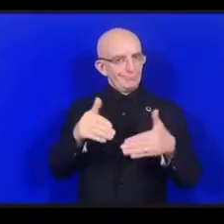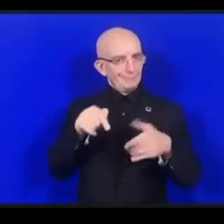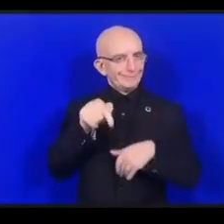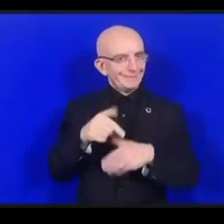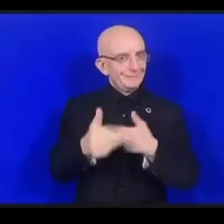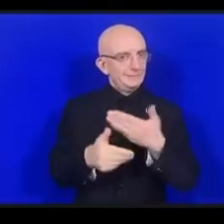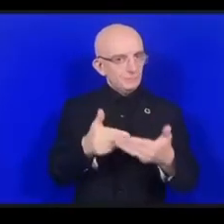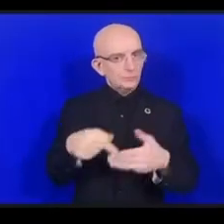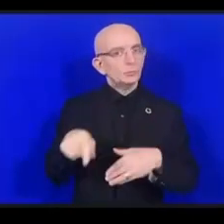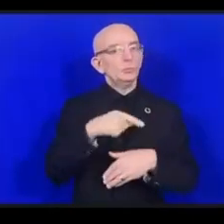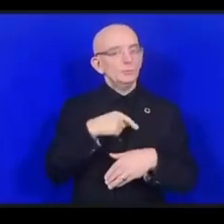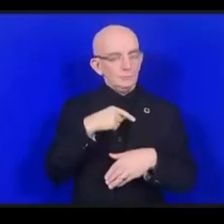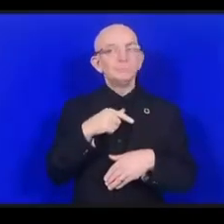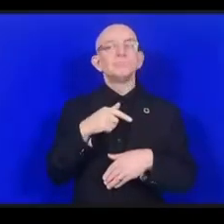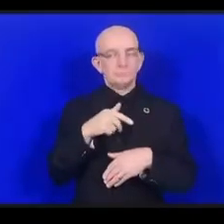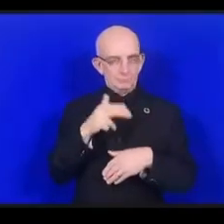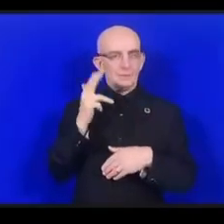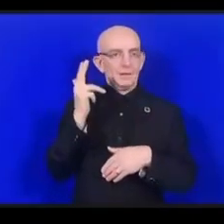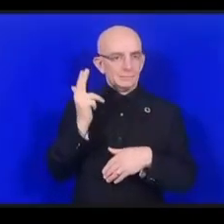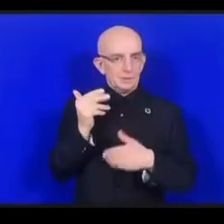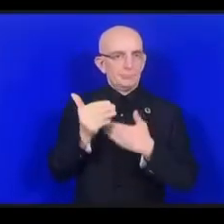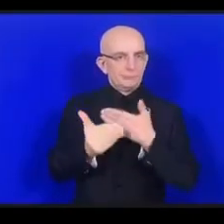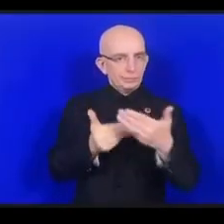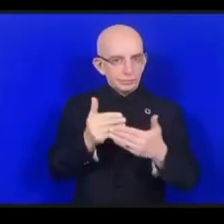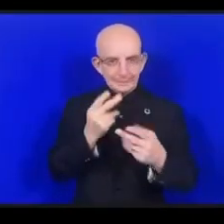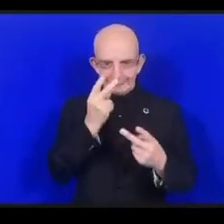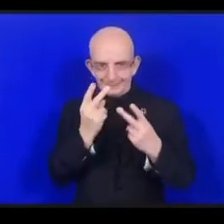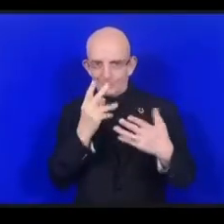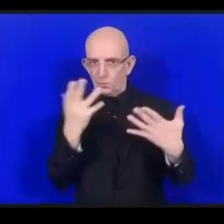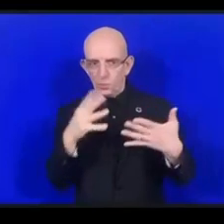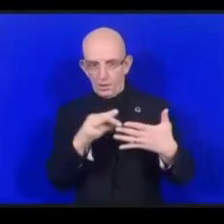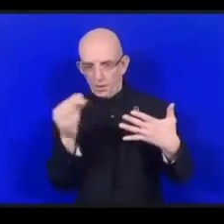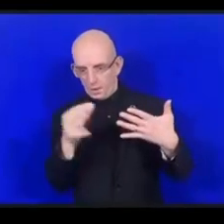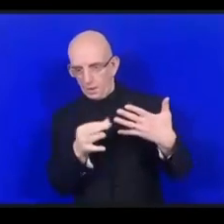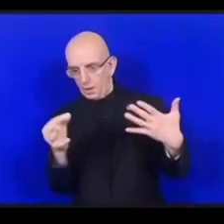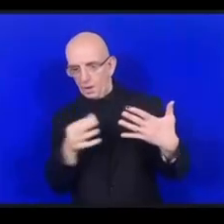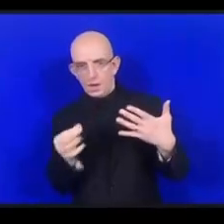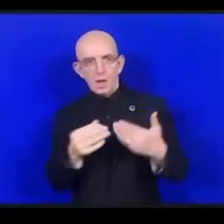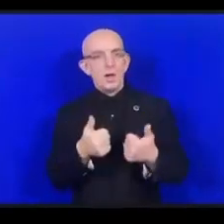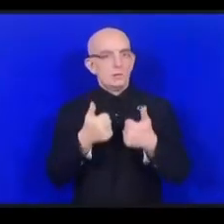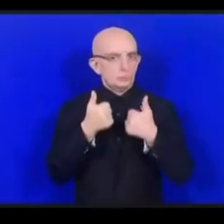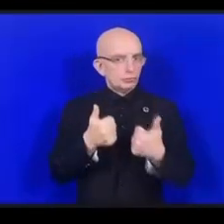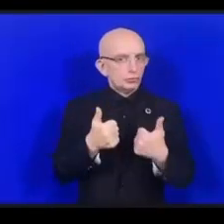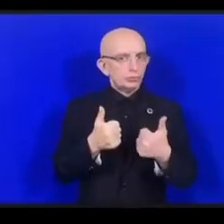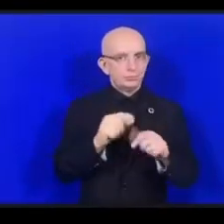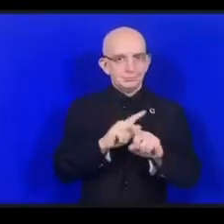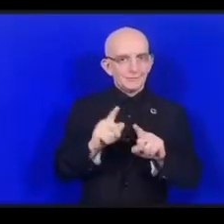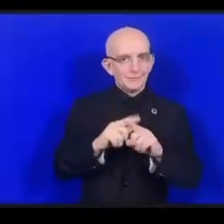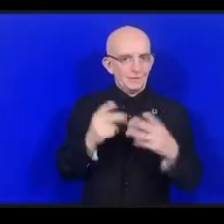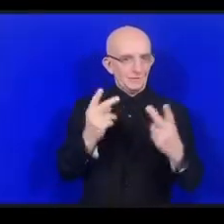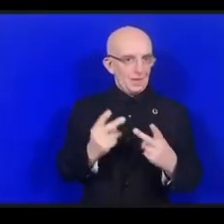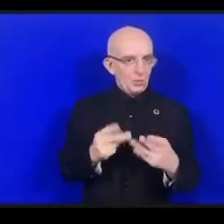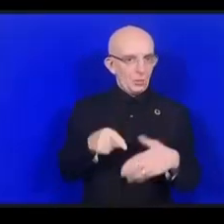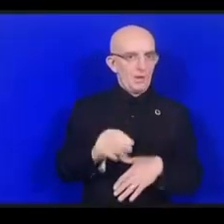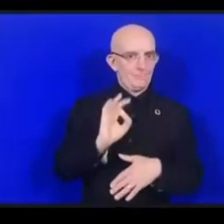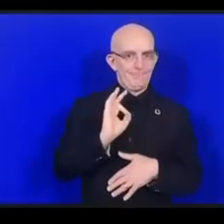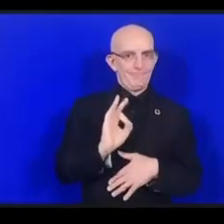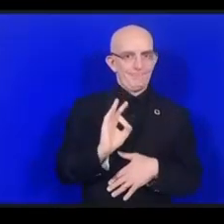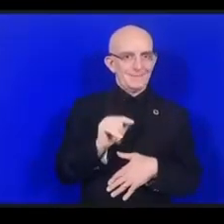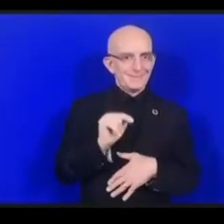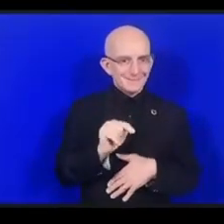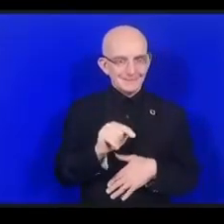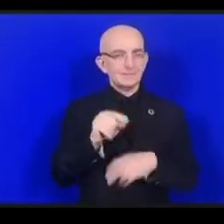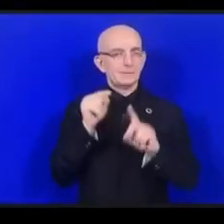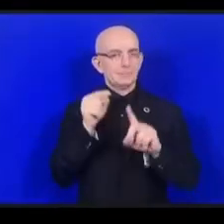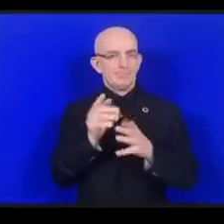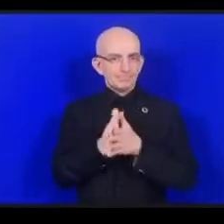那么 他们首